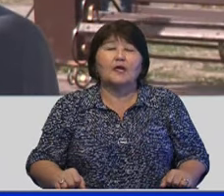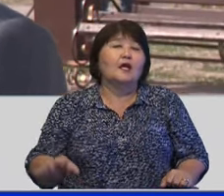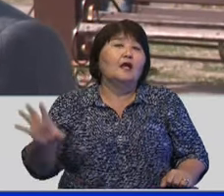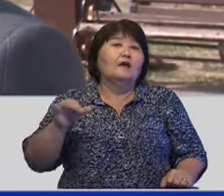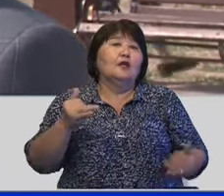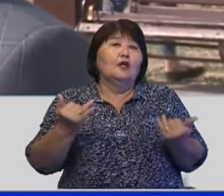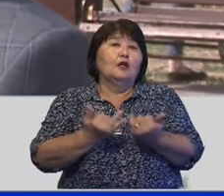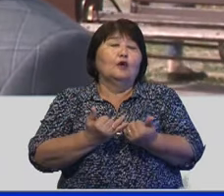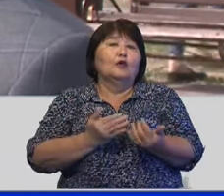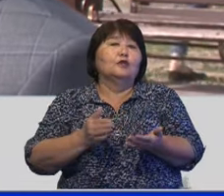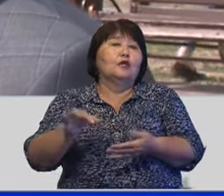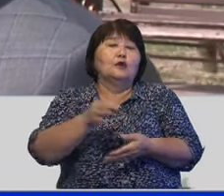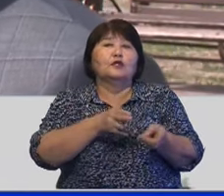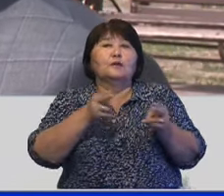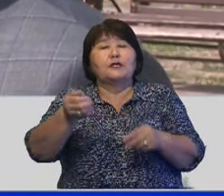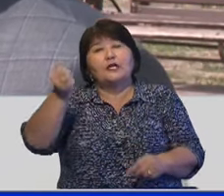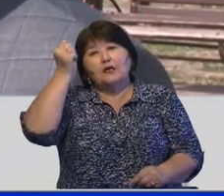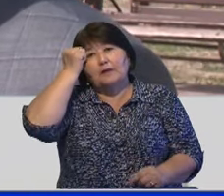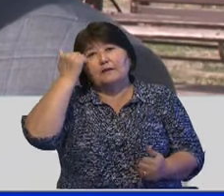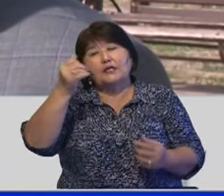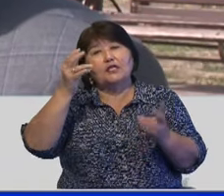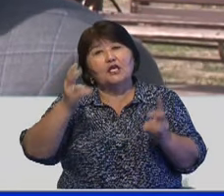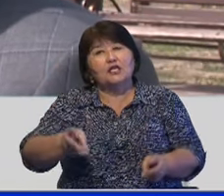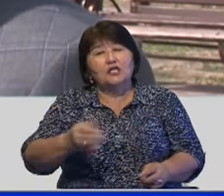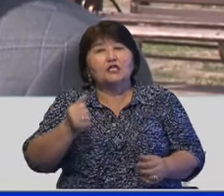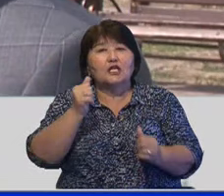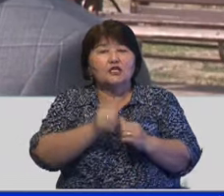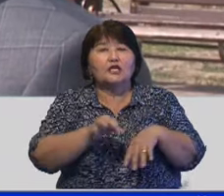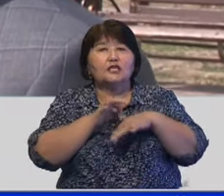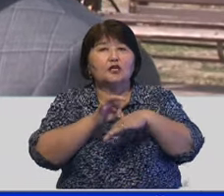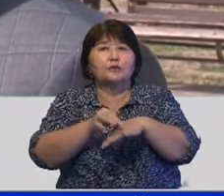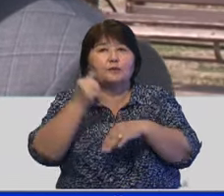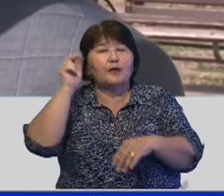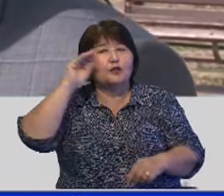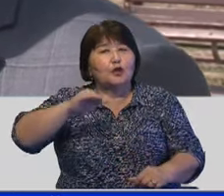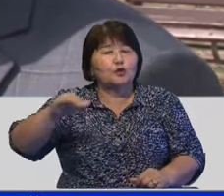Все гости области приходят на это место почтить память жертв. Надо чаще приводить к